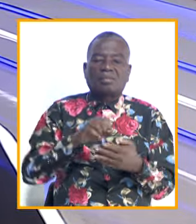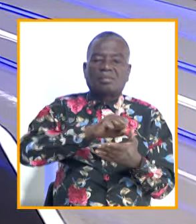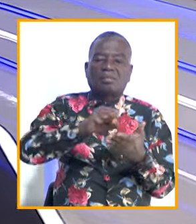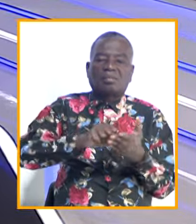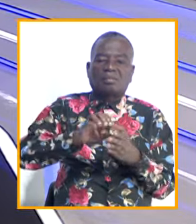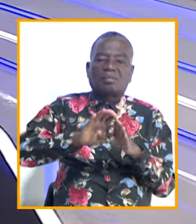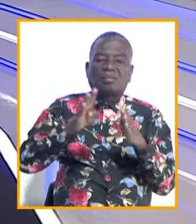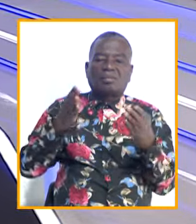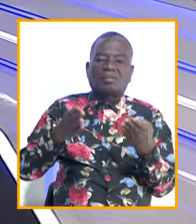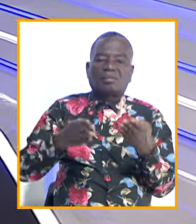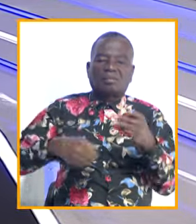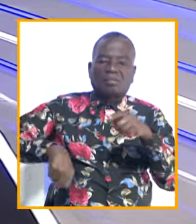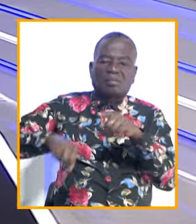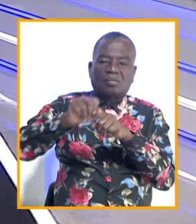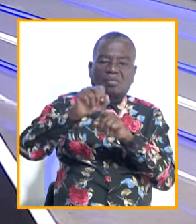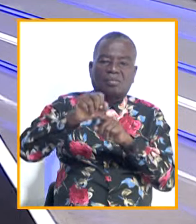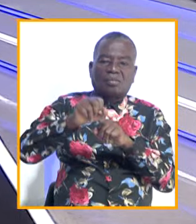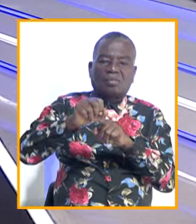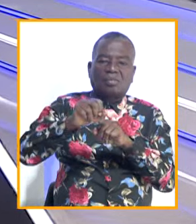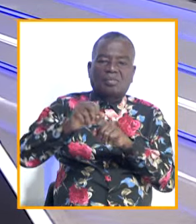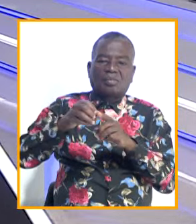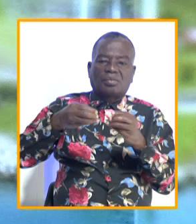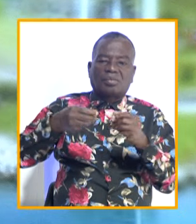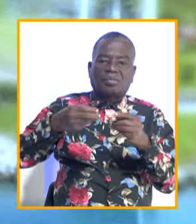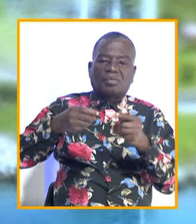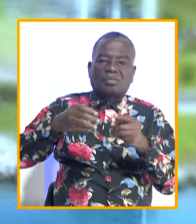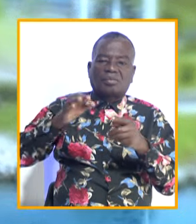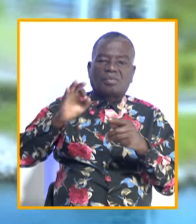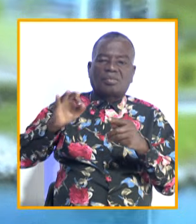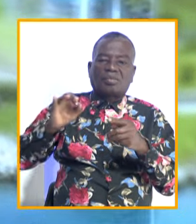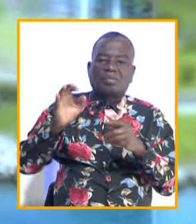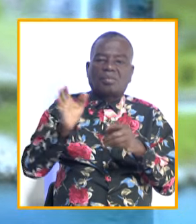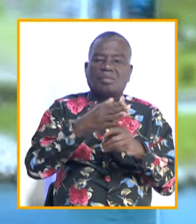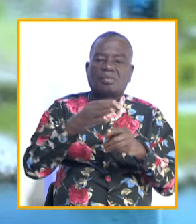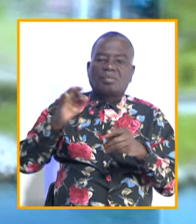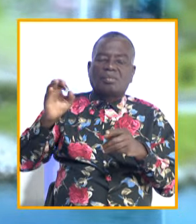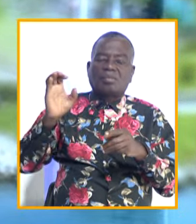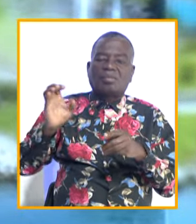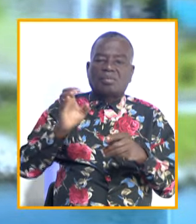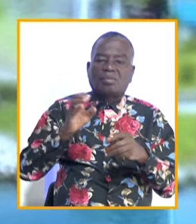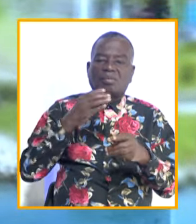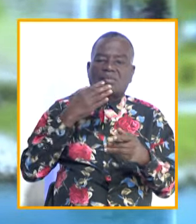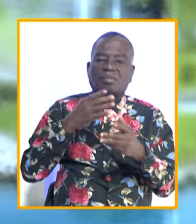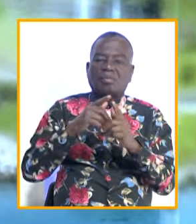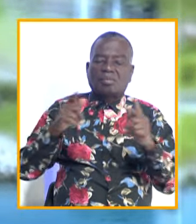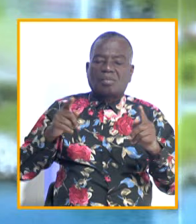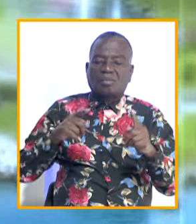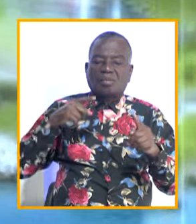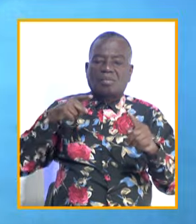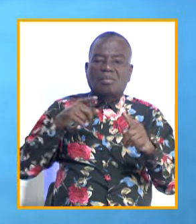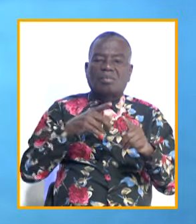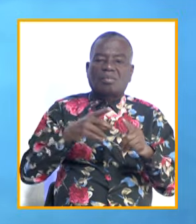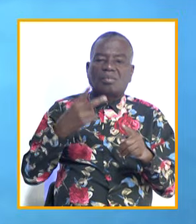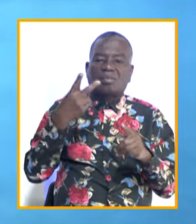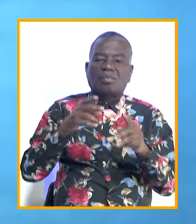avec donc un match avec Sol FC et Stella. Un beau duel se prépare, deux équipes avec de beaux scores. Oui,